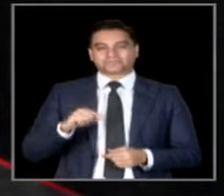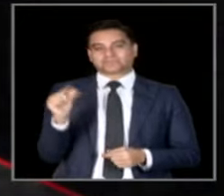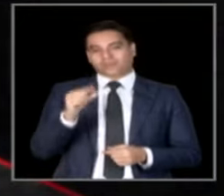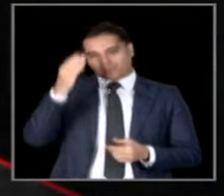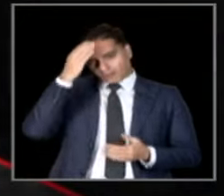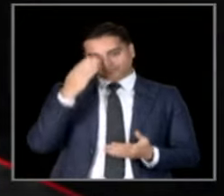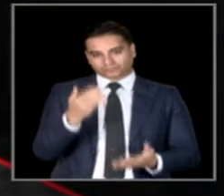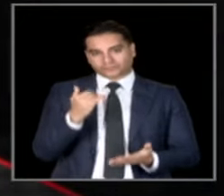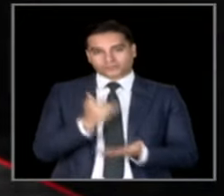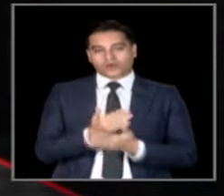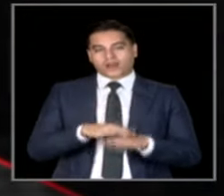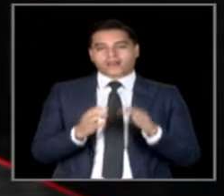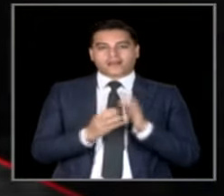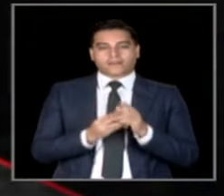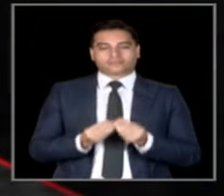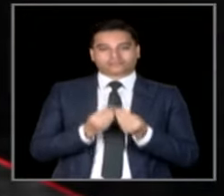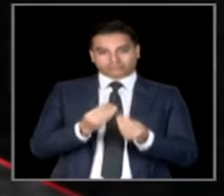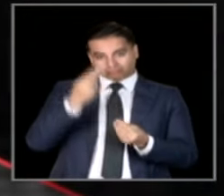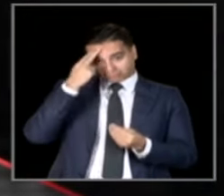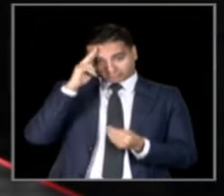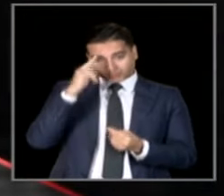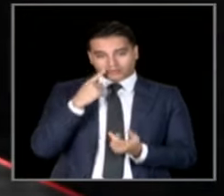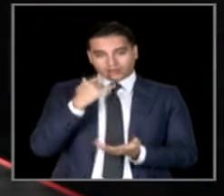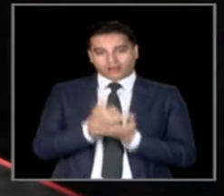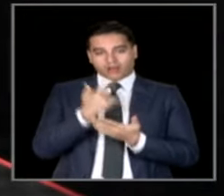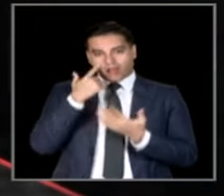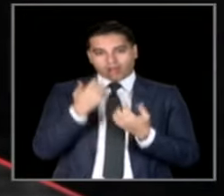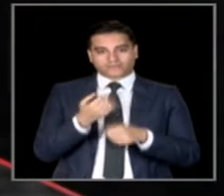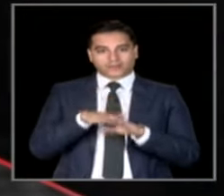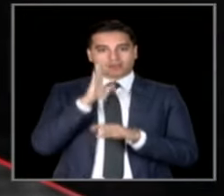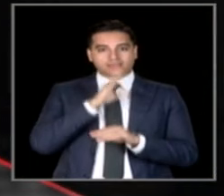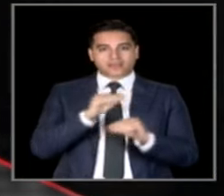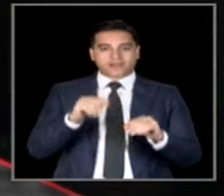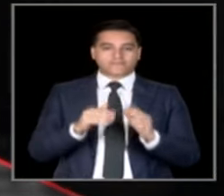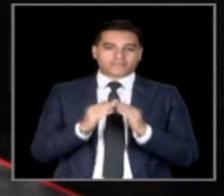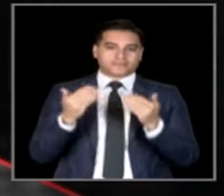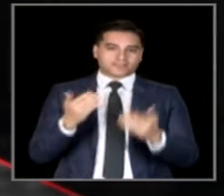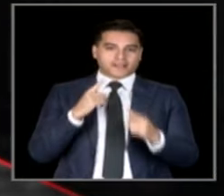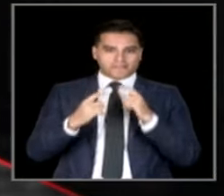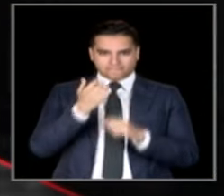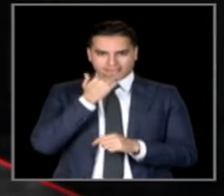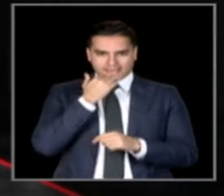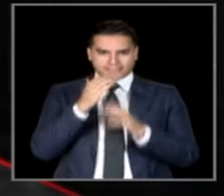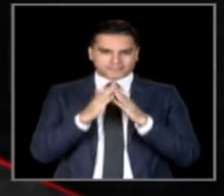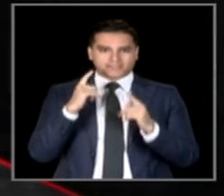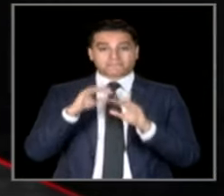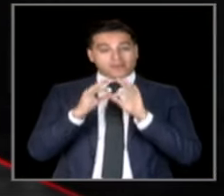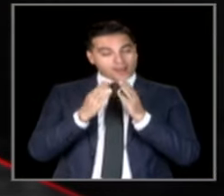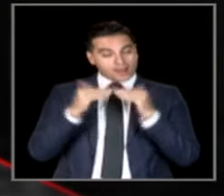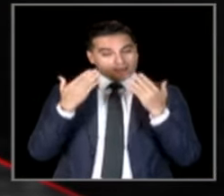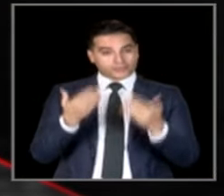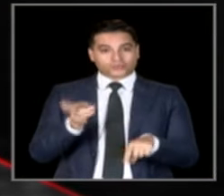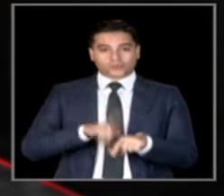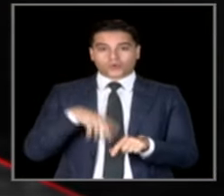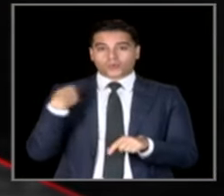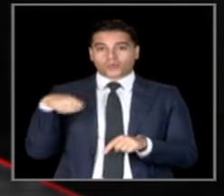برنامج العباقرة جامعات يقدم اليكم برعاية من يهتم بالتعليم في مصر، البنك الاهلي المصري،